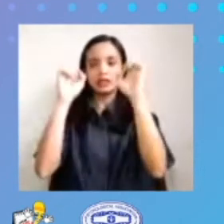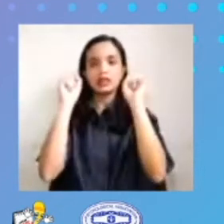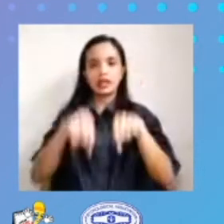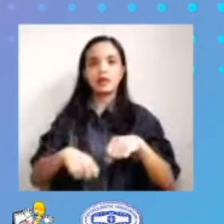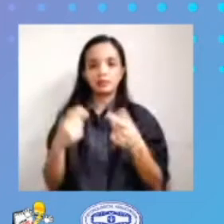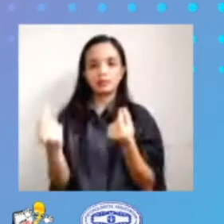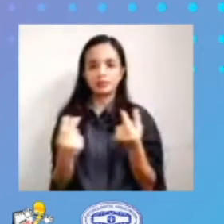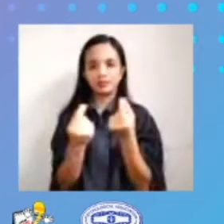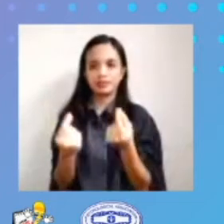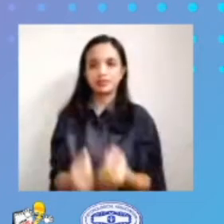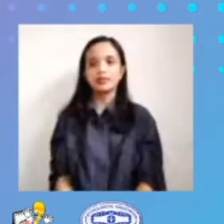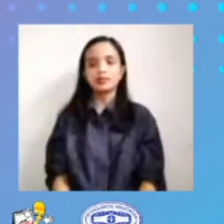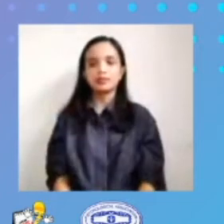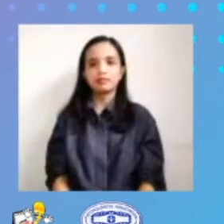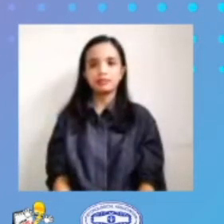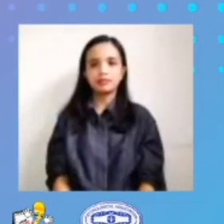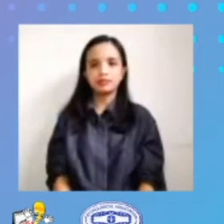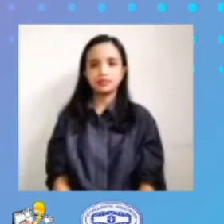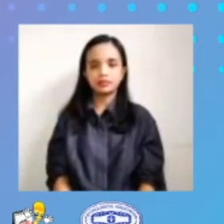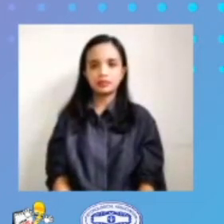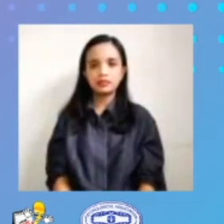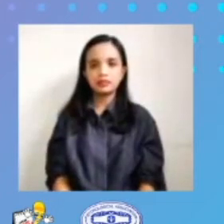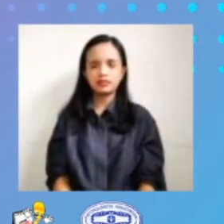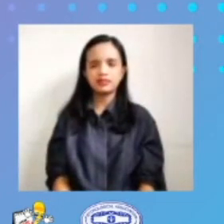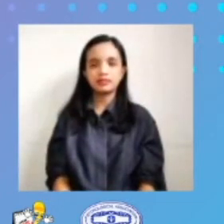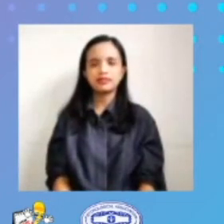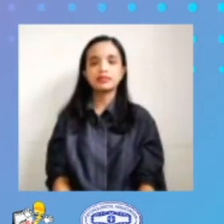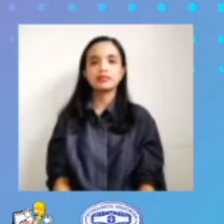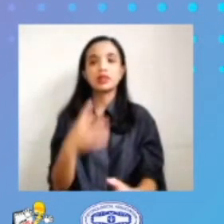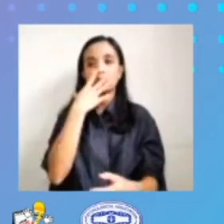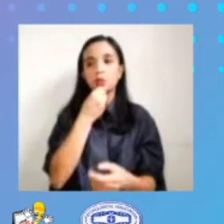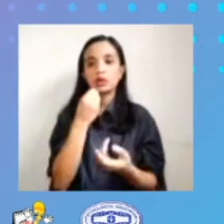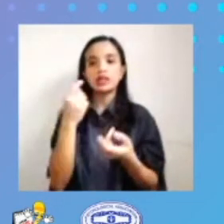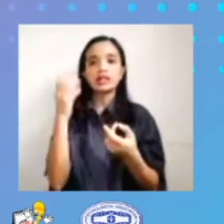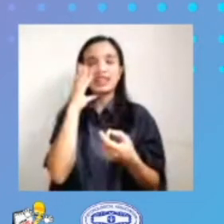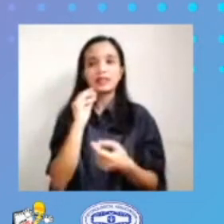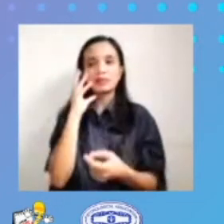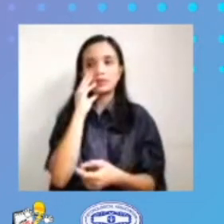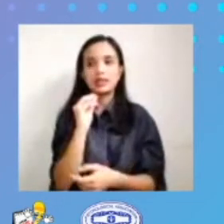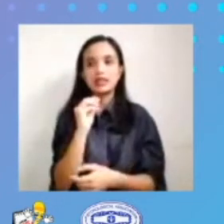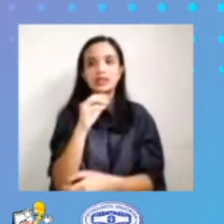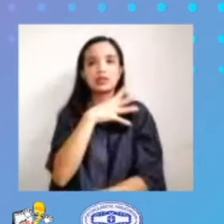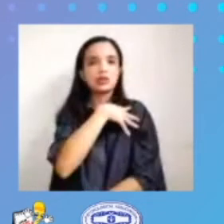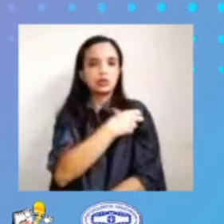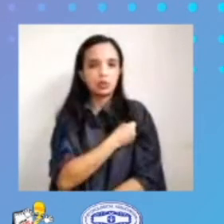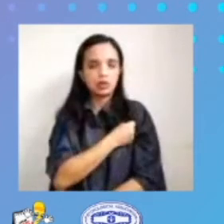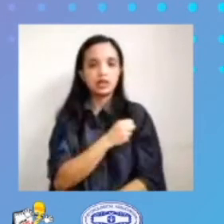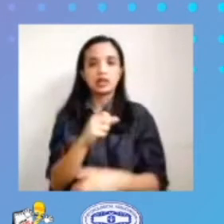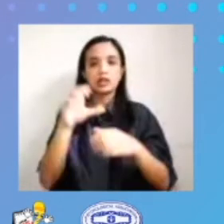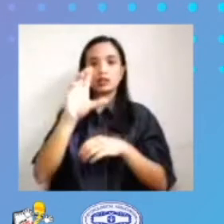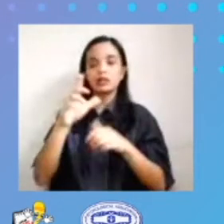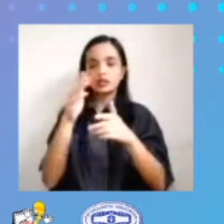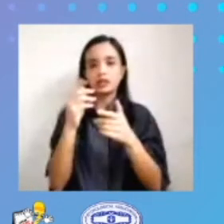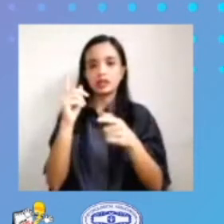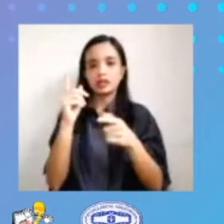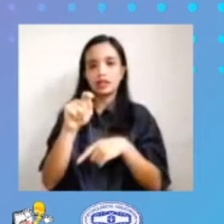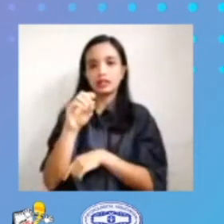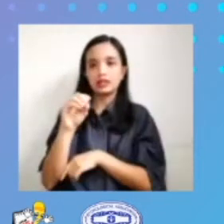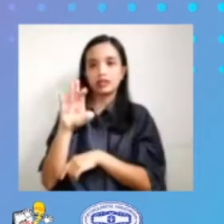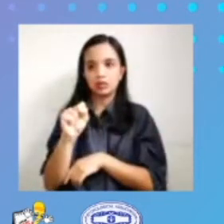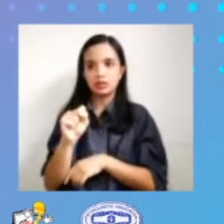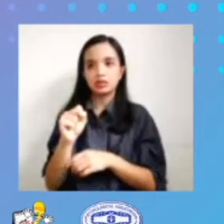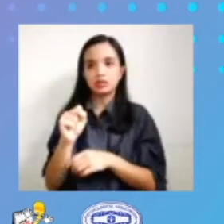association yung mind mo doon sa body mo. Nagko-connect pa rin sila kasi nakakarating kay brain yon, you're still active. That's one